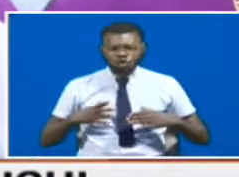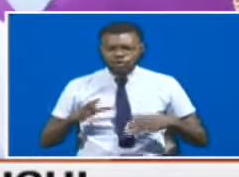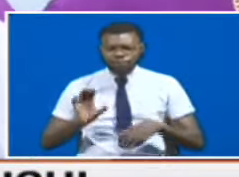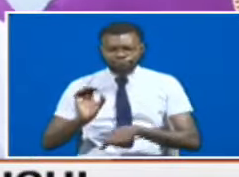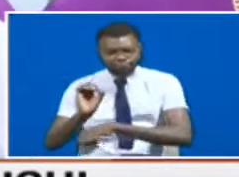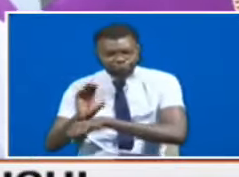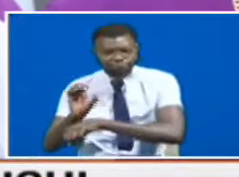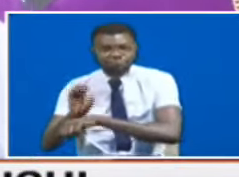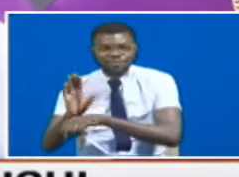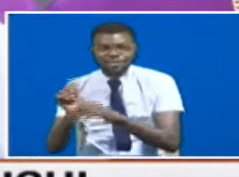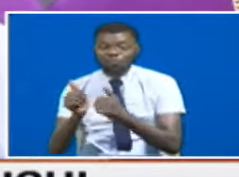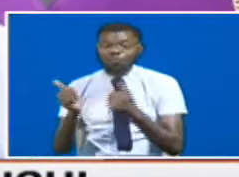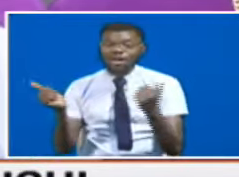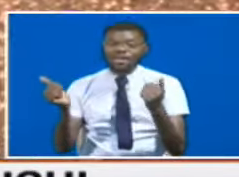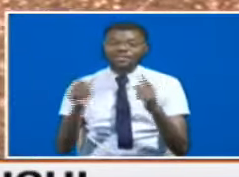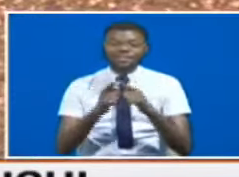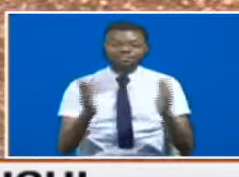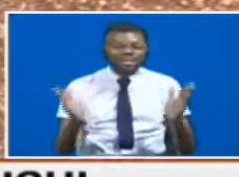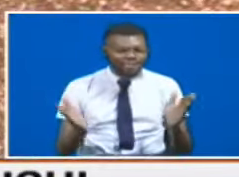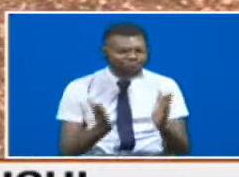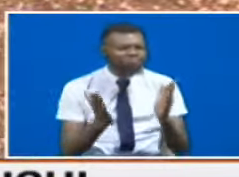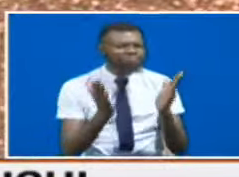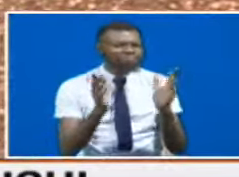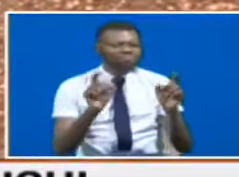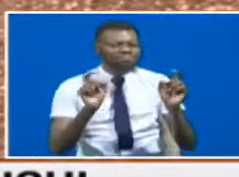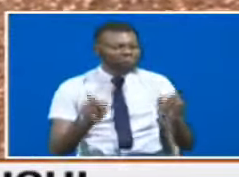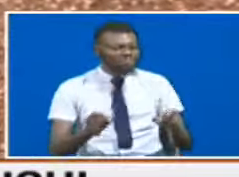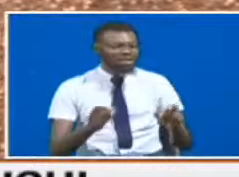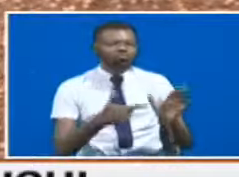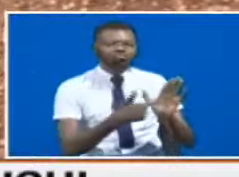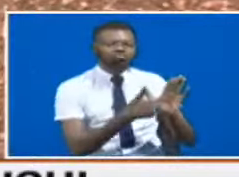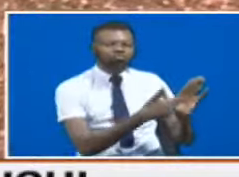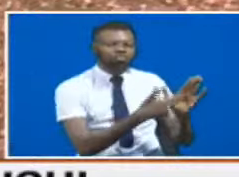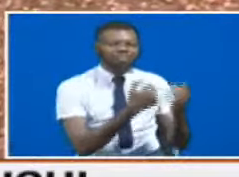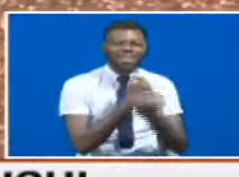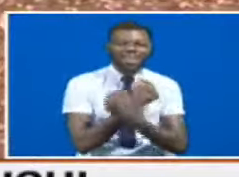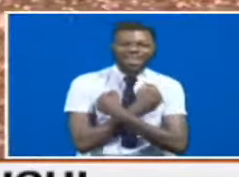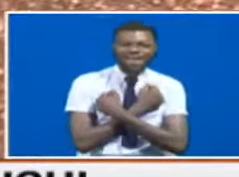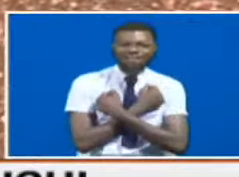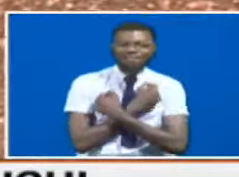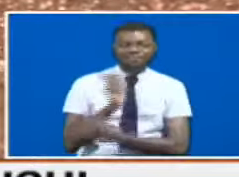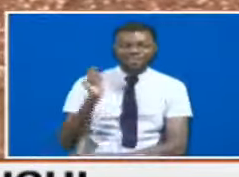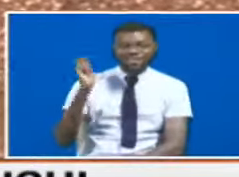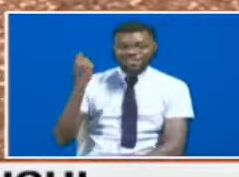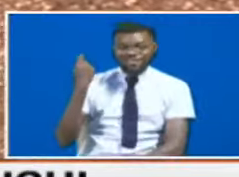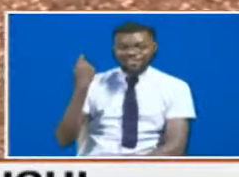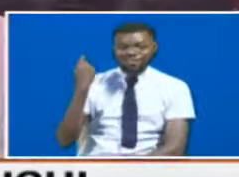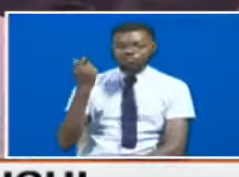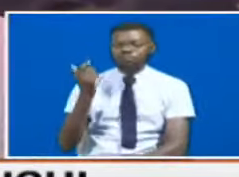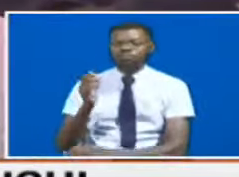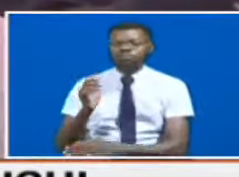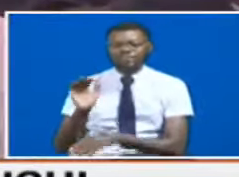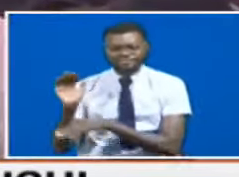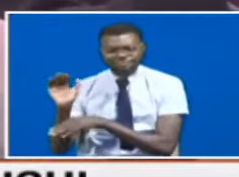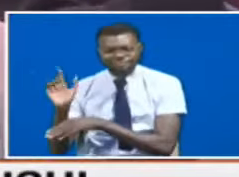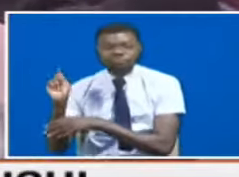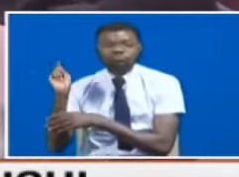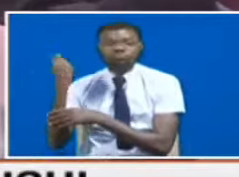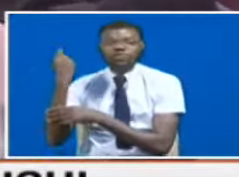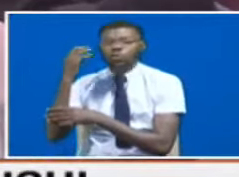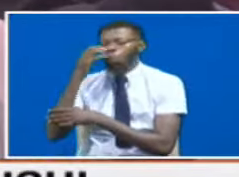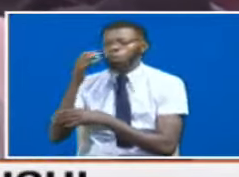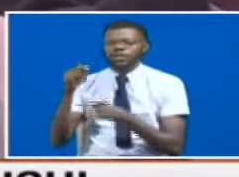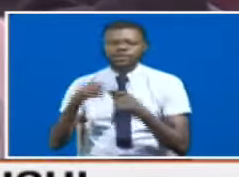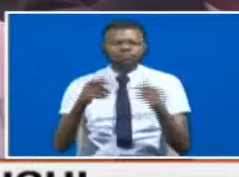na watu kuhimizwa kuwa wasalendo. So sisi tunasema na tunamuomba mheshimiwa rais na agency, na nashangaa kwa nini